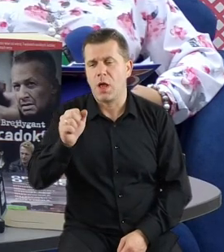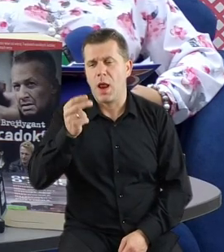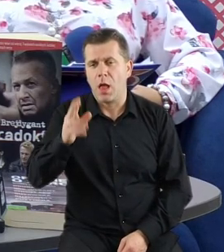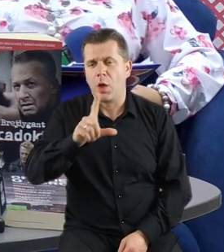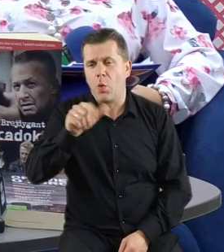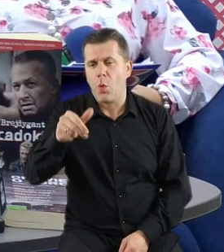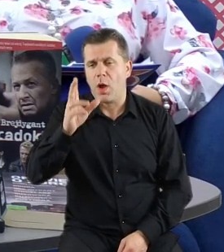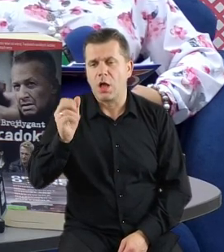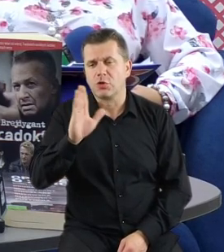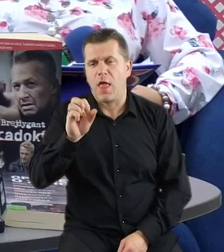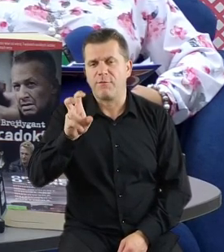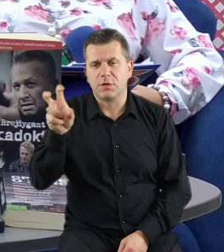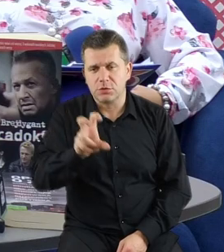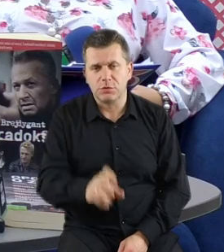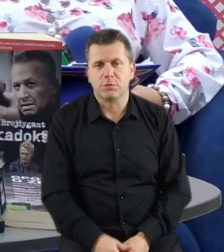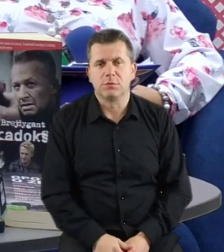Łukaszewicza i